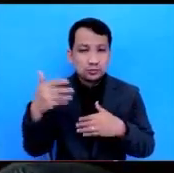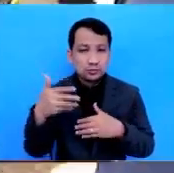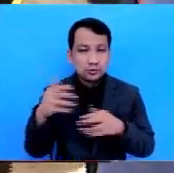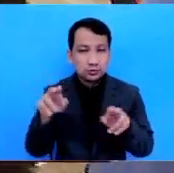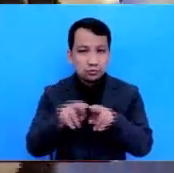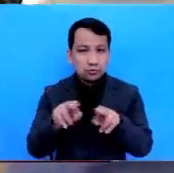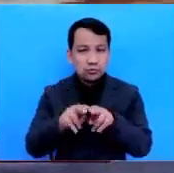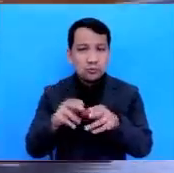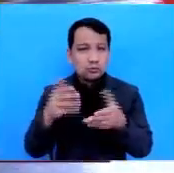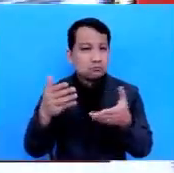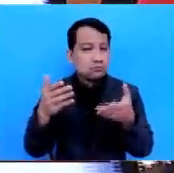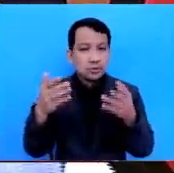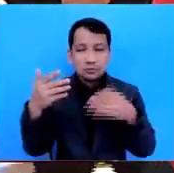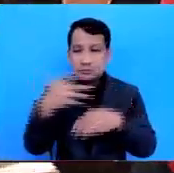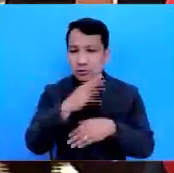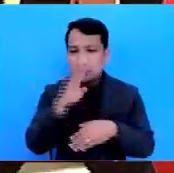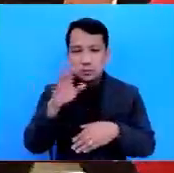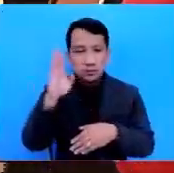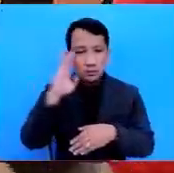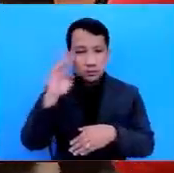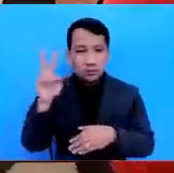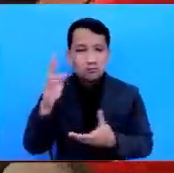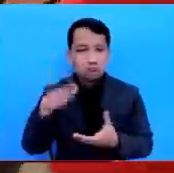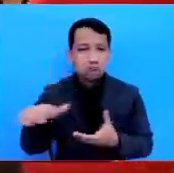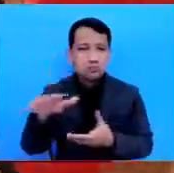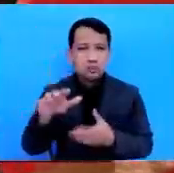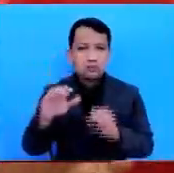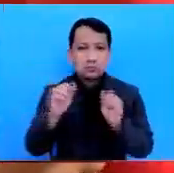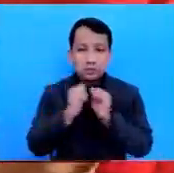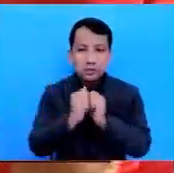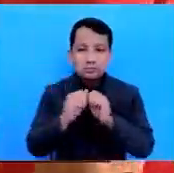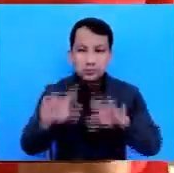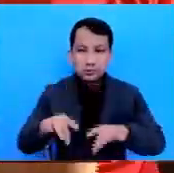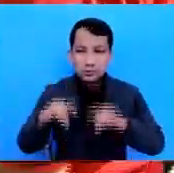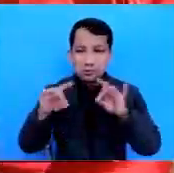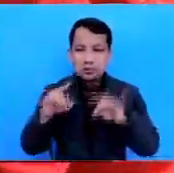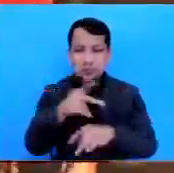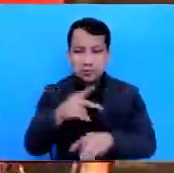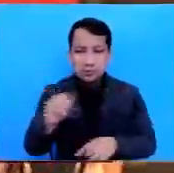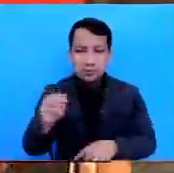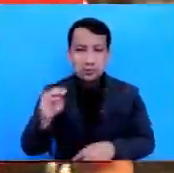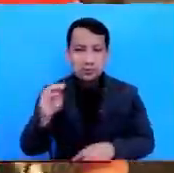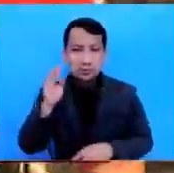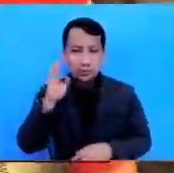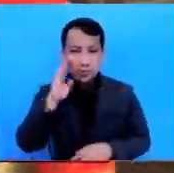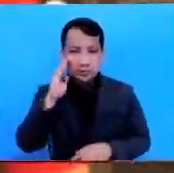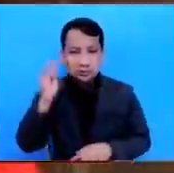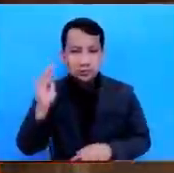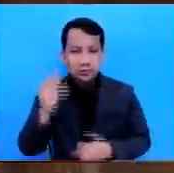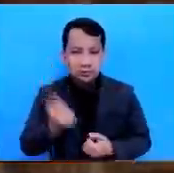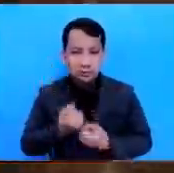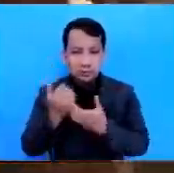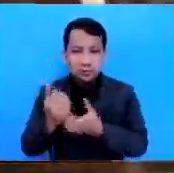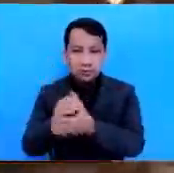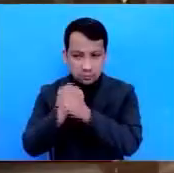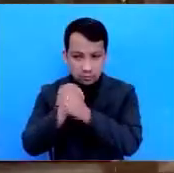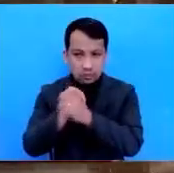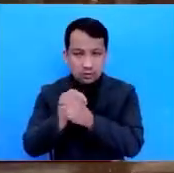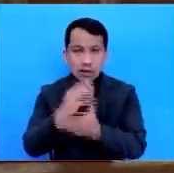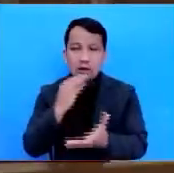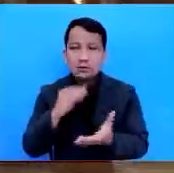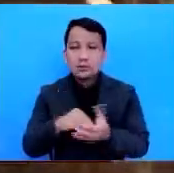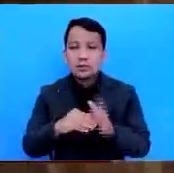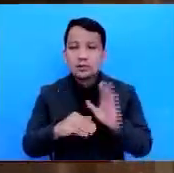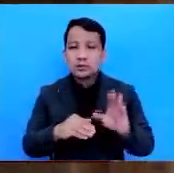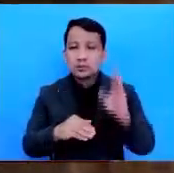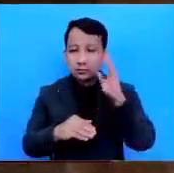Bongbong. Nagkausap na raw sina Marcos Jr. at Australian Prime Minister Scott Morrison. Nagpaabot ng congratulatory message si Morrison